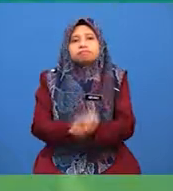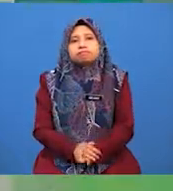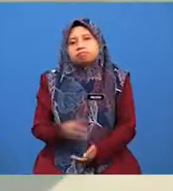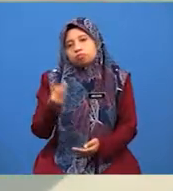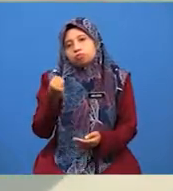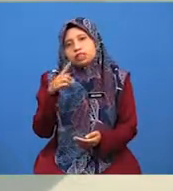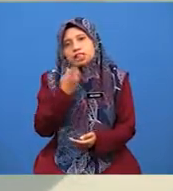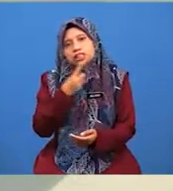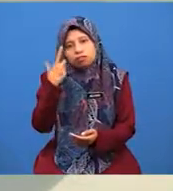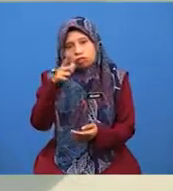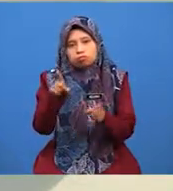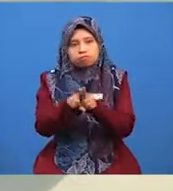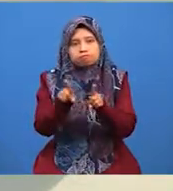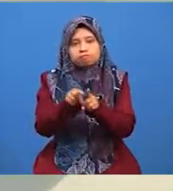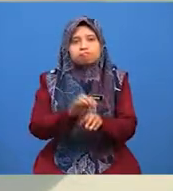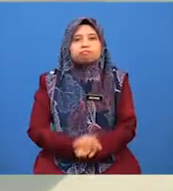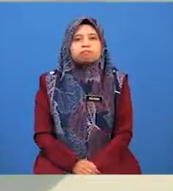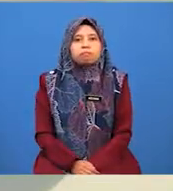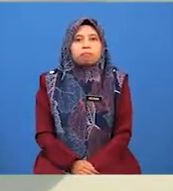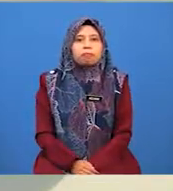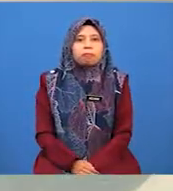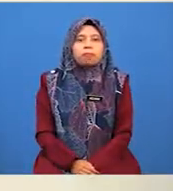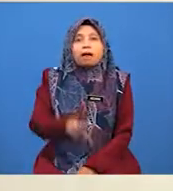lihat plot-plot bagi cerpen ini.